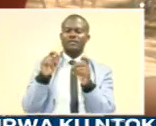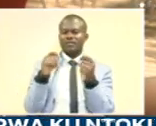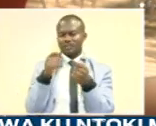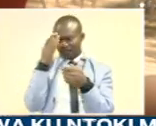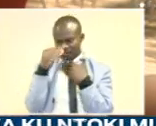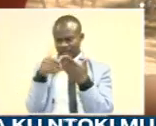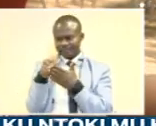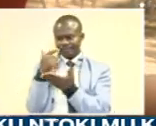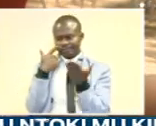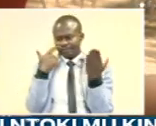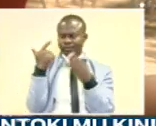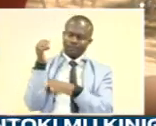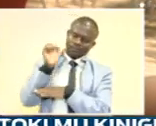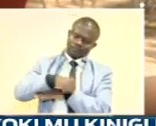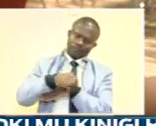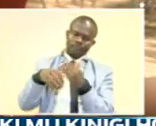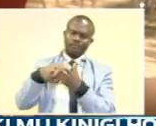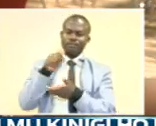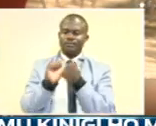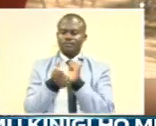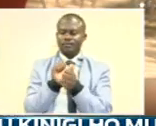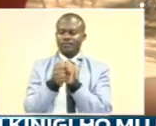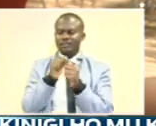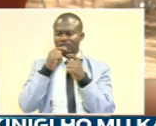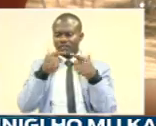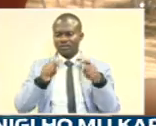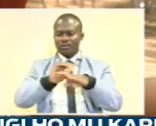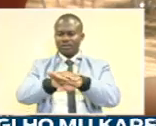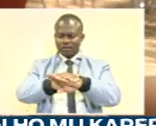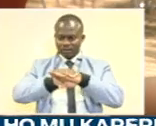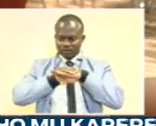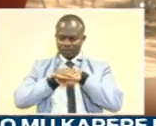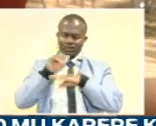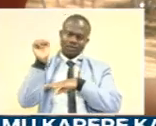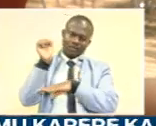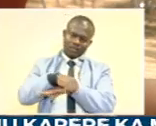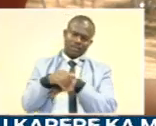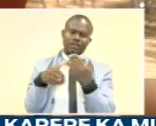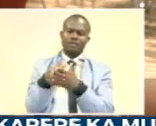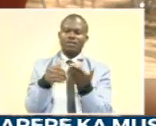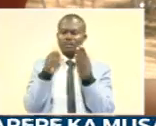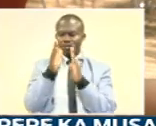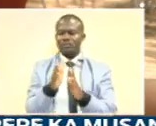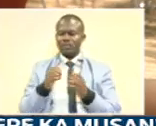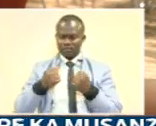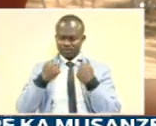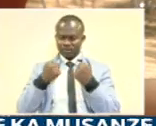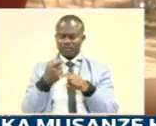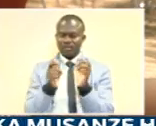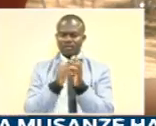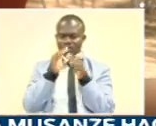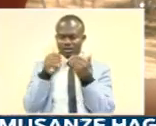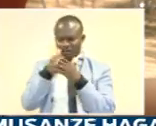ngo noneho birushirizeho siporo mu bihugu bivuga Icyongereza birushirizeho gutera imbere. Ni umuntu ushoboye kandi umuntu